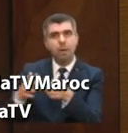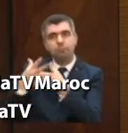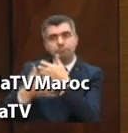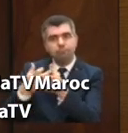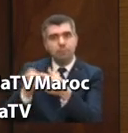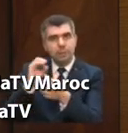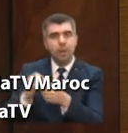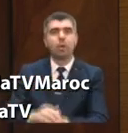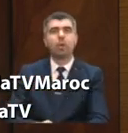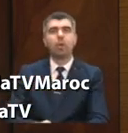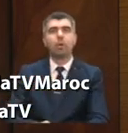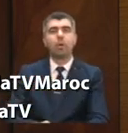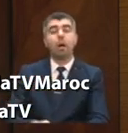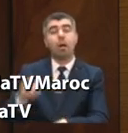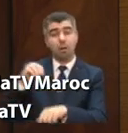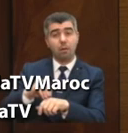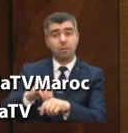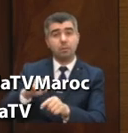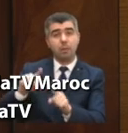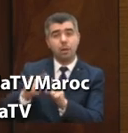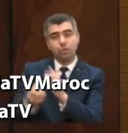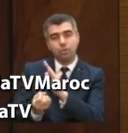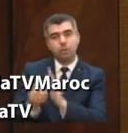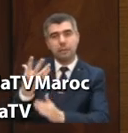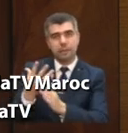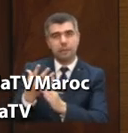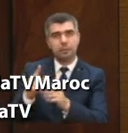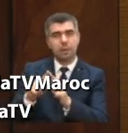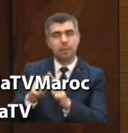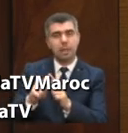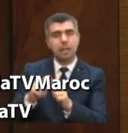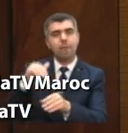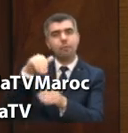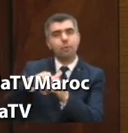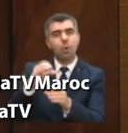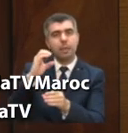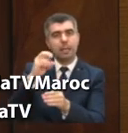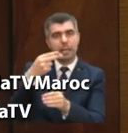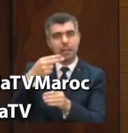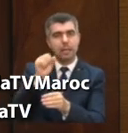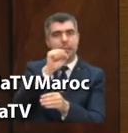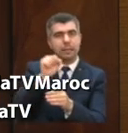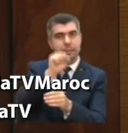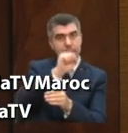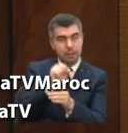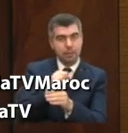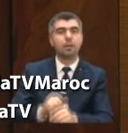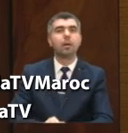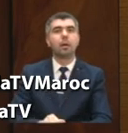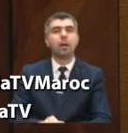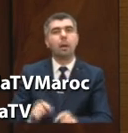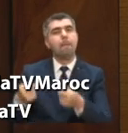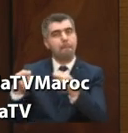المتوسط، كما أننا بصدد إعداد قرار في مجلس إدارة الصندوق الوطني للضمان الاجتماعي لإعفائه